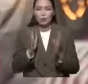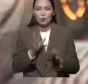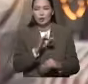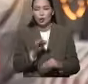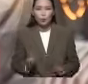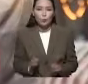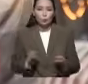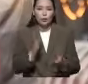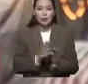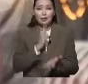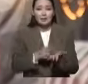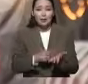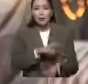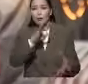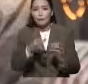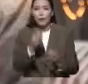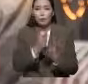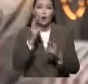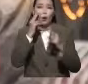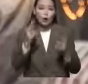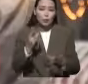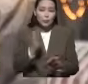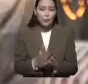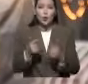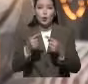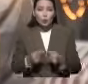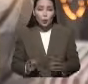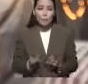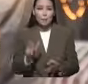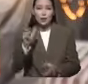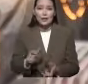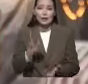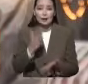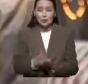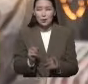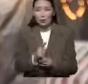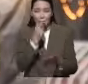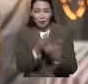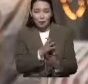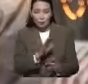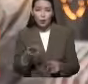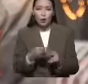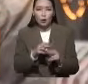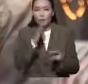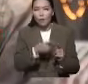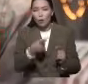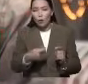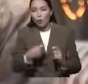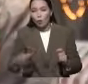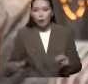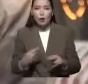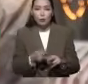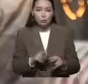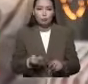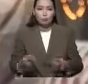түсініксіз. Өйткені дәлелдің бәрі бар, куәгерлер бар, нақты күдікті де белгілі. Осының бәріне қарамастан жәбірленуші осынша уақыт психологиялық қысымда өмір сүріп